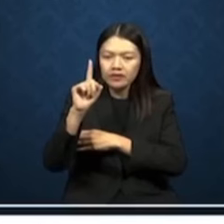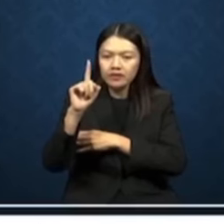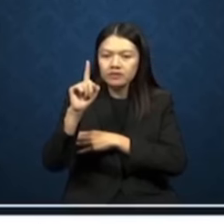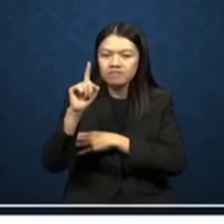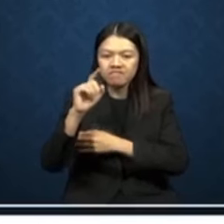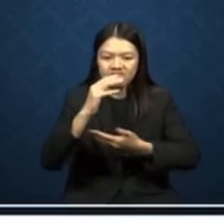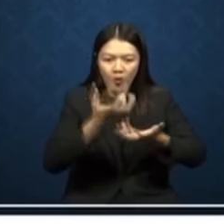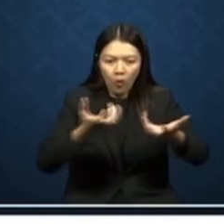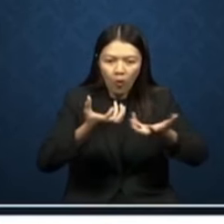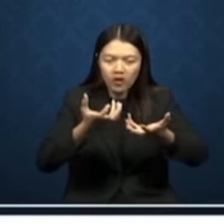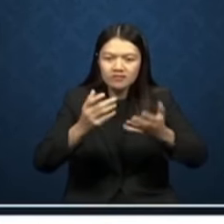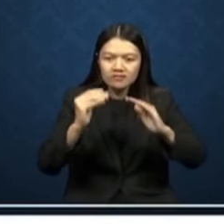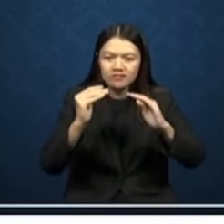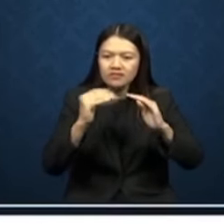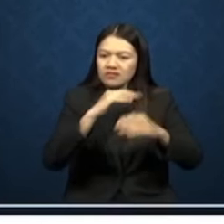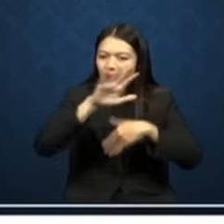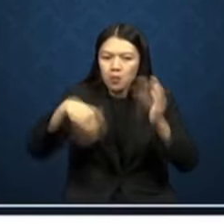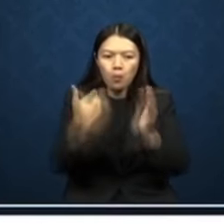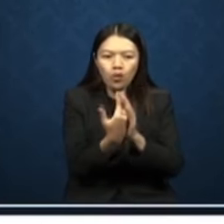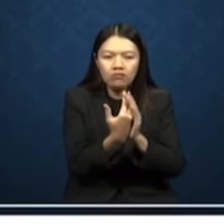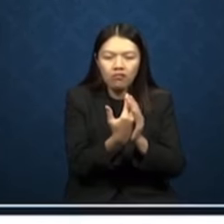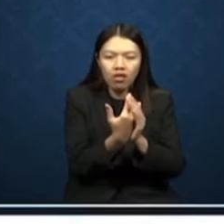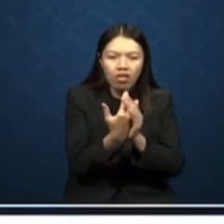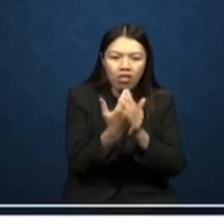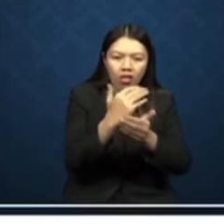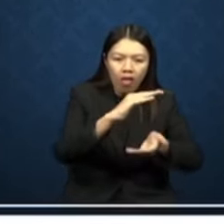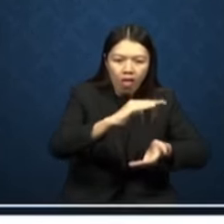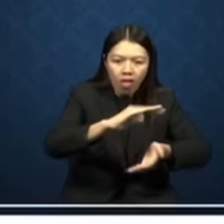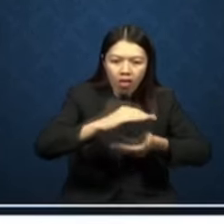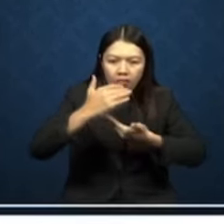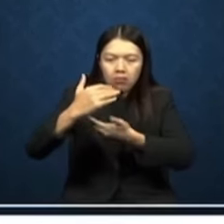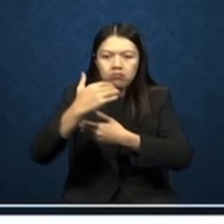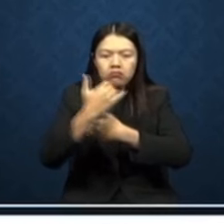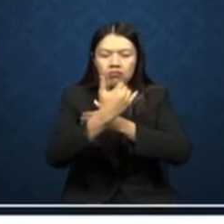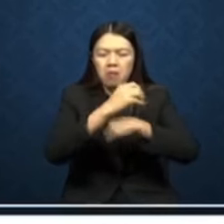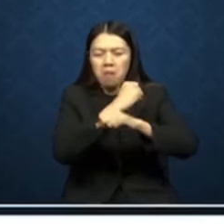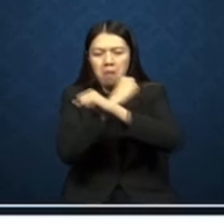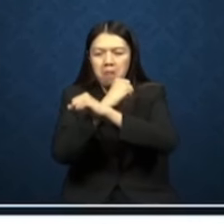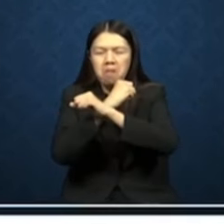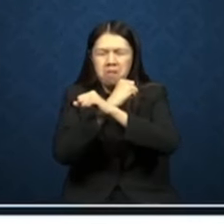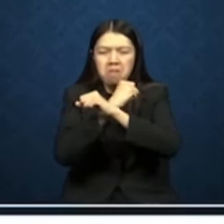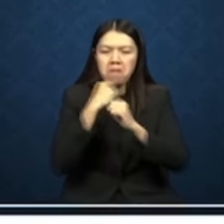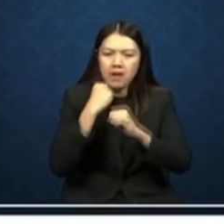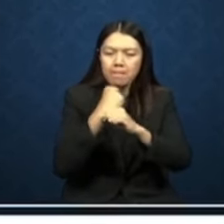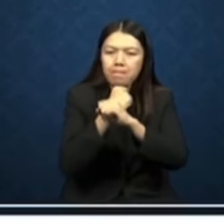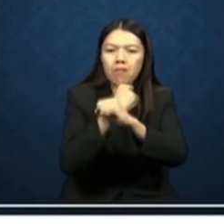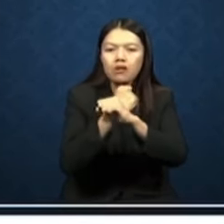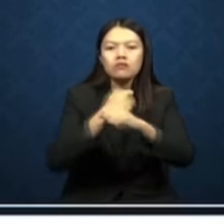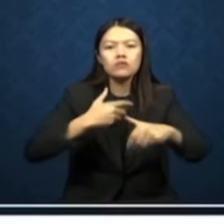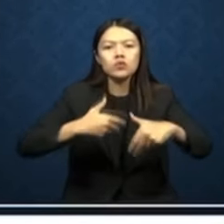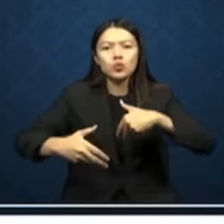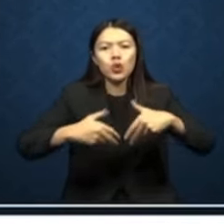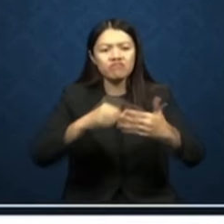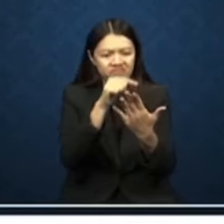นำสินค้าทานสิทธิ์ทุกประเภทไปยังประเภทเื่อนบ้านมันเป็นเรื่องที่พี่น้องประชาชนใน